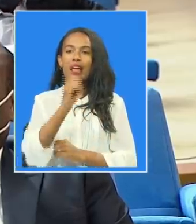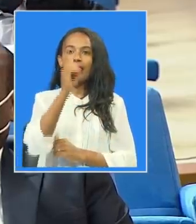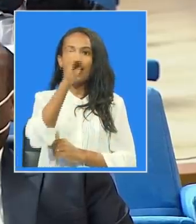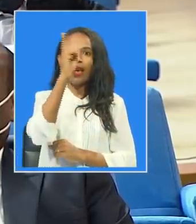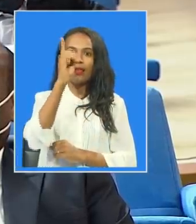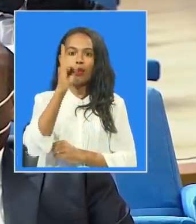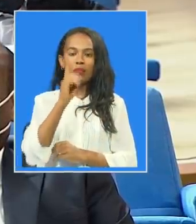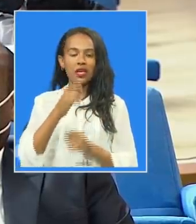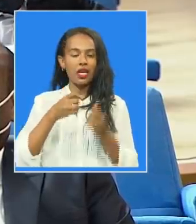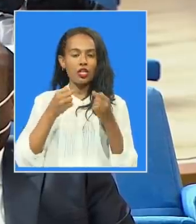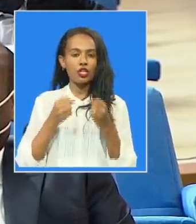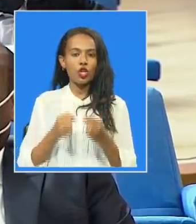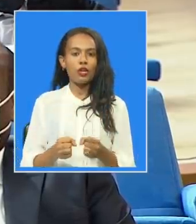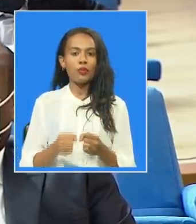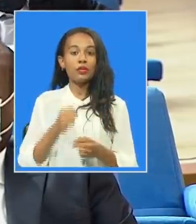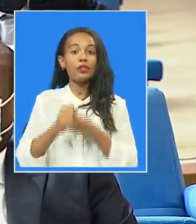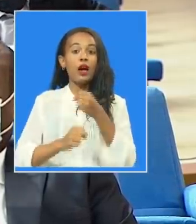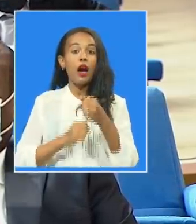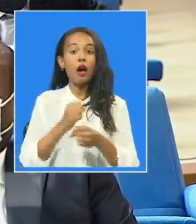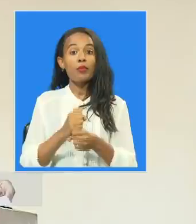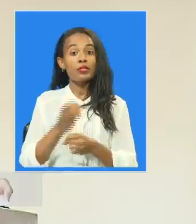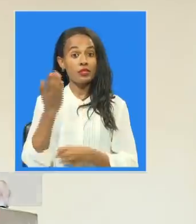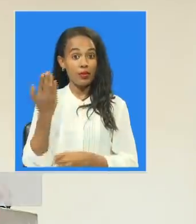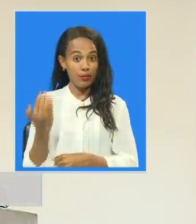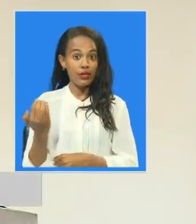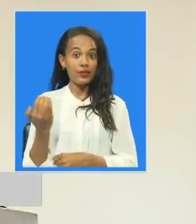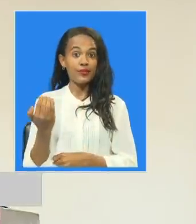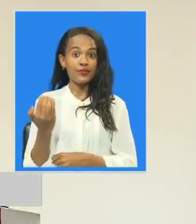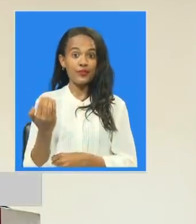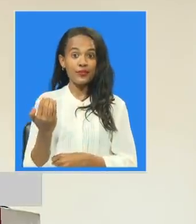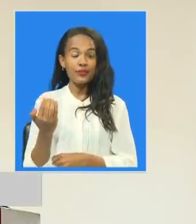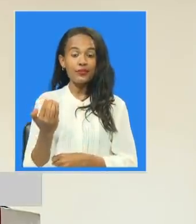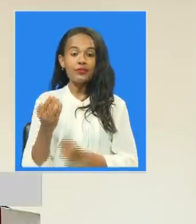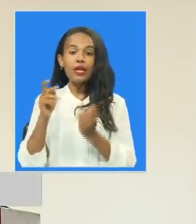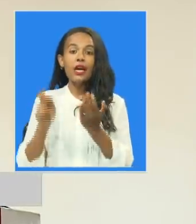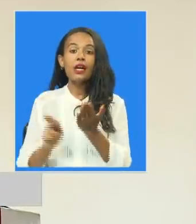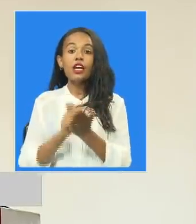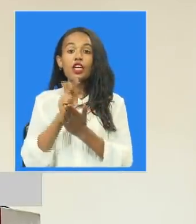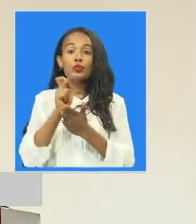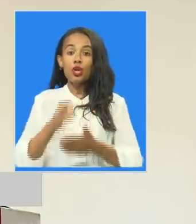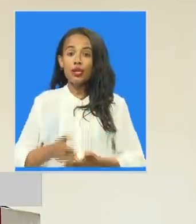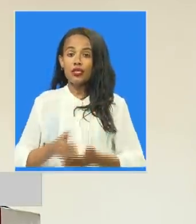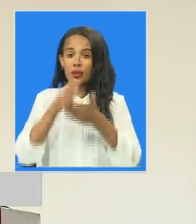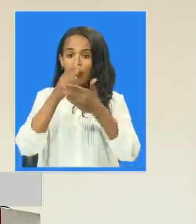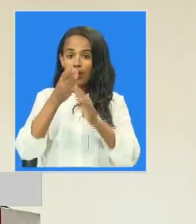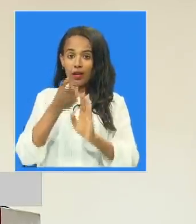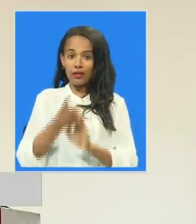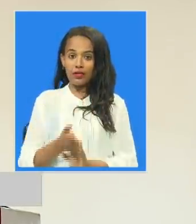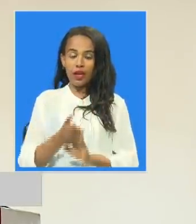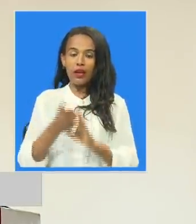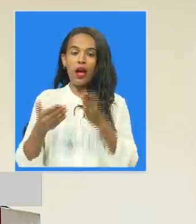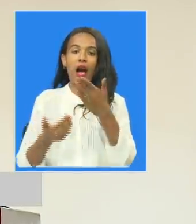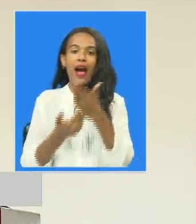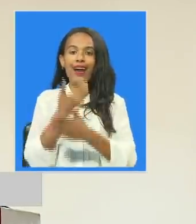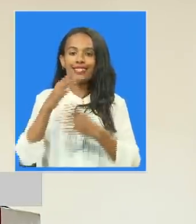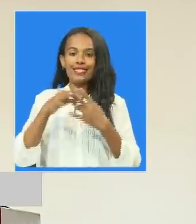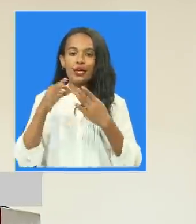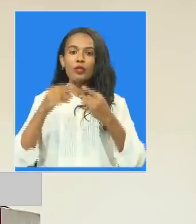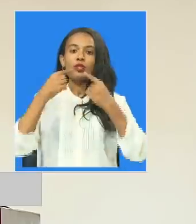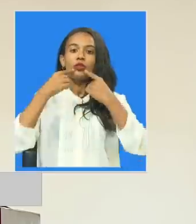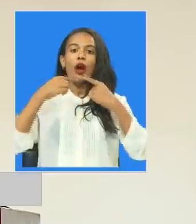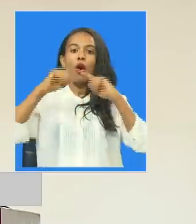ማምጠቅ የተቻለበት ዓመት ነበር። ከዲሞክራሲ ግንባታ አንጻር አዲስ የምርጫ